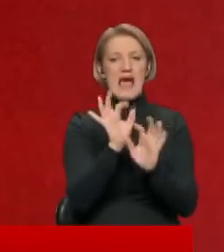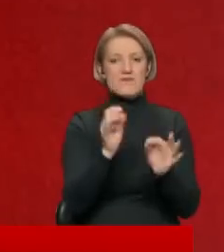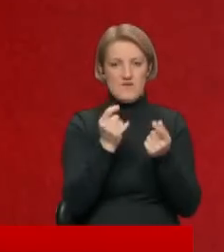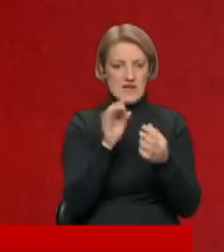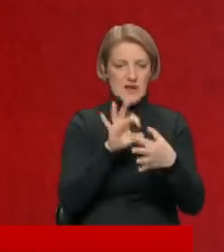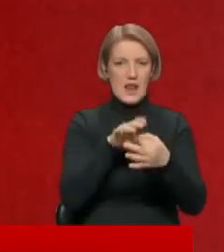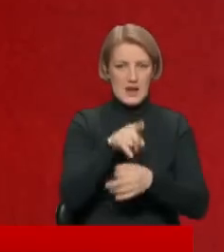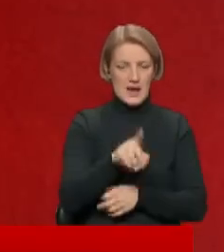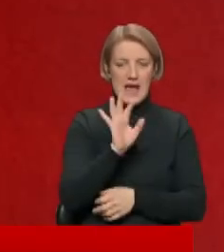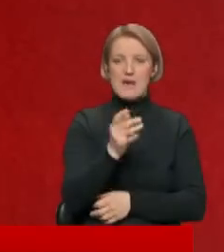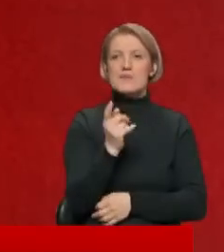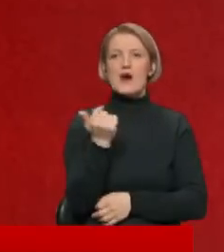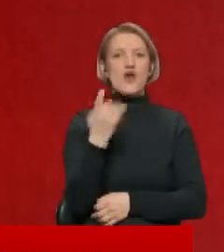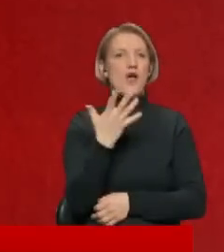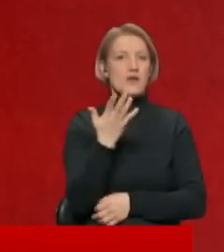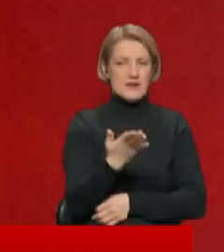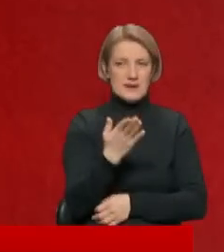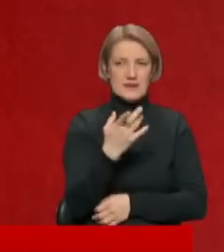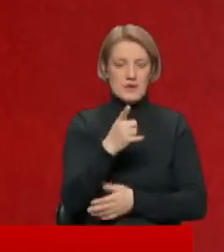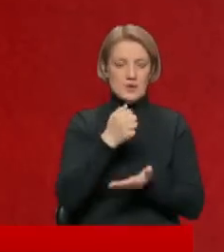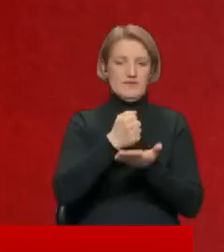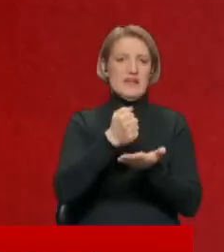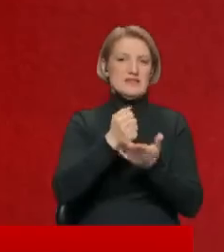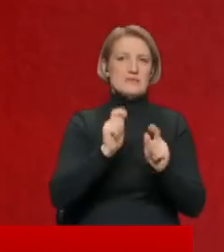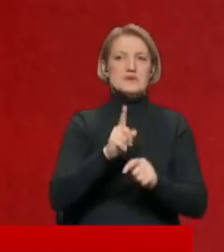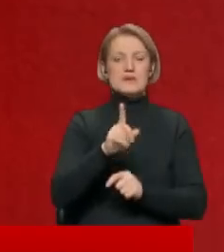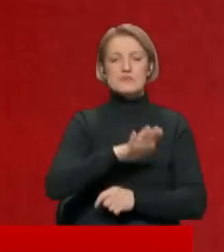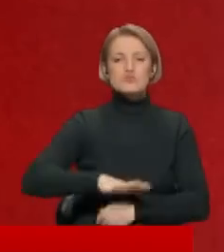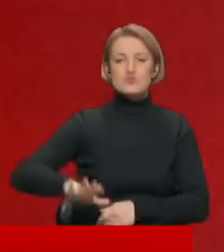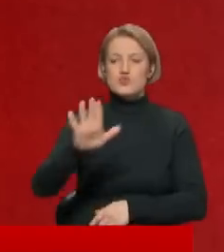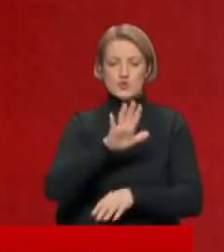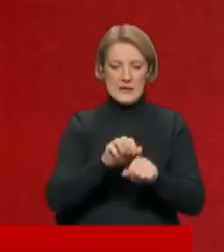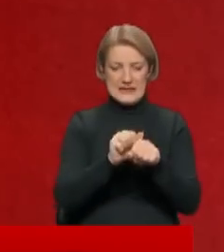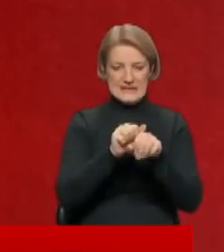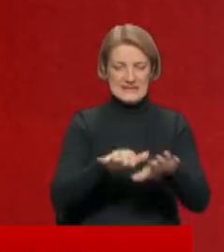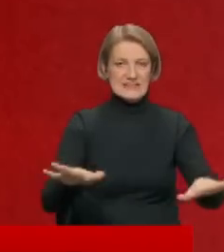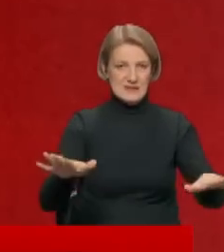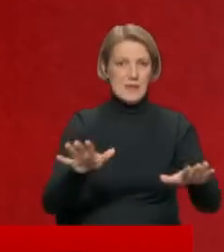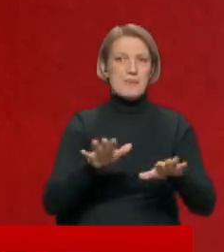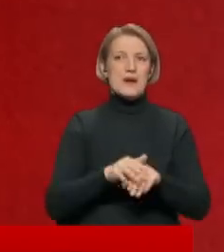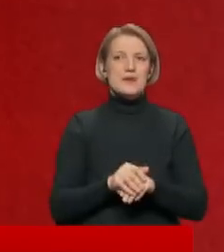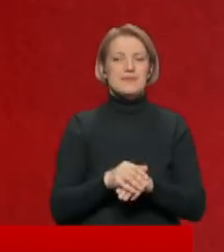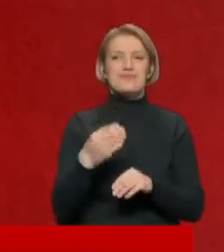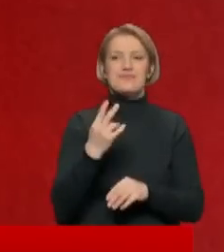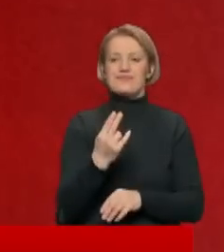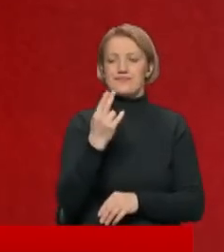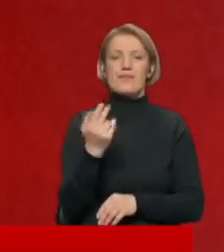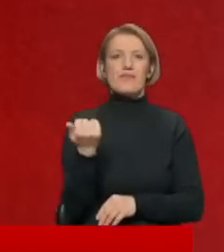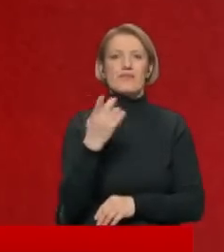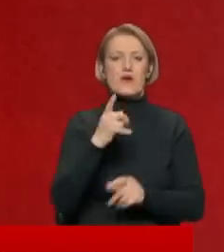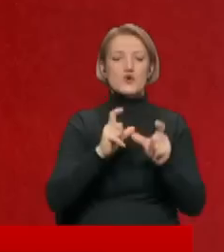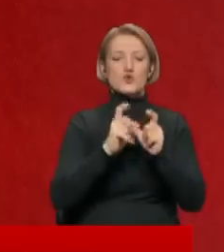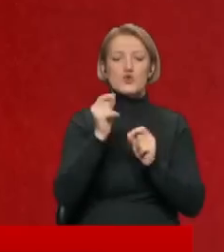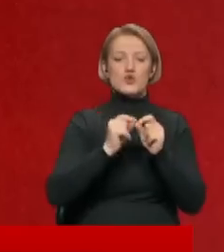itibariyle bunun için finanse etmişsiniz Ama bütün bir sistemi tasfiye etmişsiniz 7 tane gübre